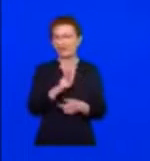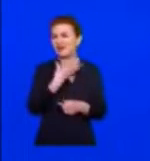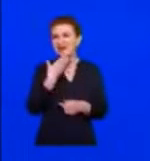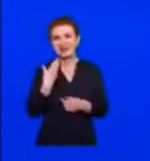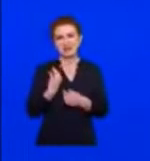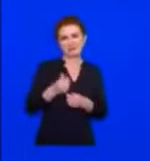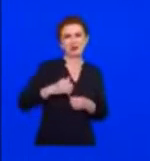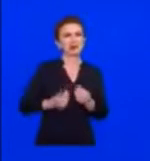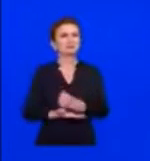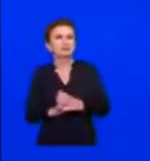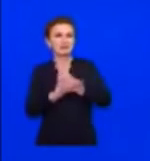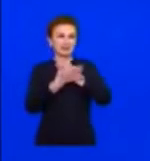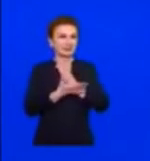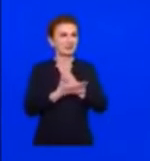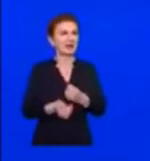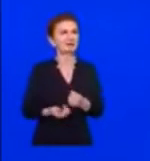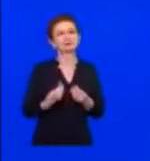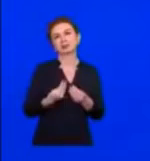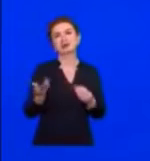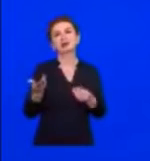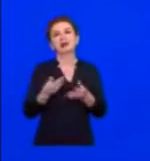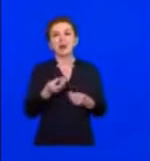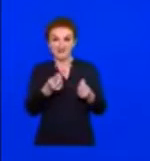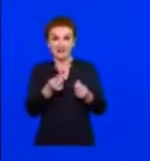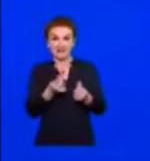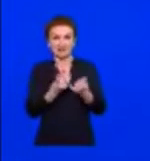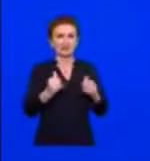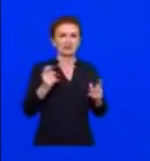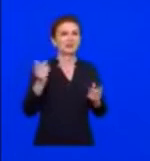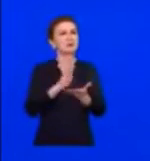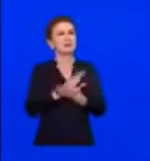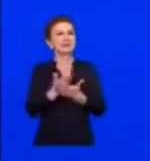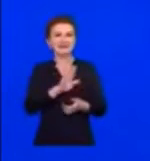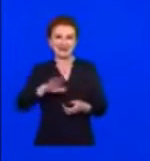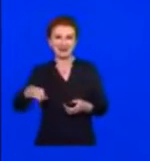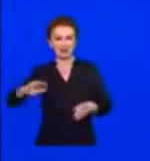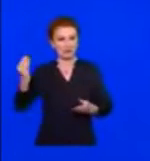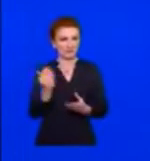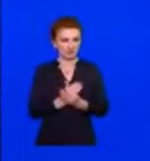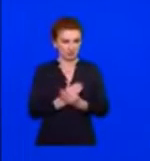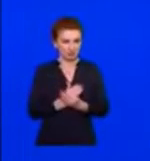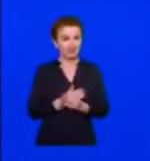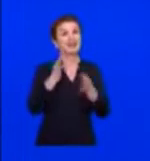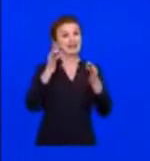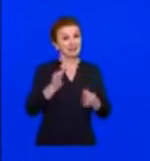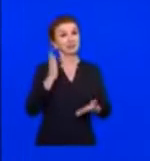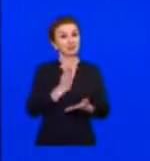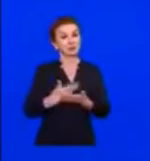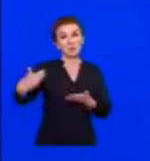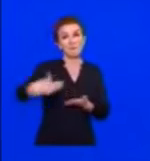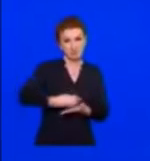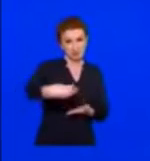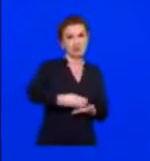jakie pozwolić sobie mogą wielkie korporacje międzynarodowe. Dotrzymaliśmy słowa i już dzisiaj przyjmujemy wnioski w tej sprawie i w